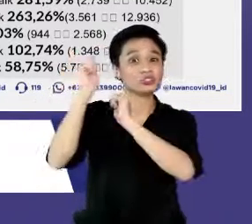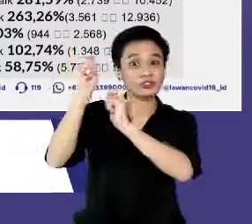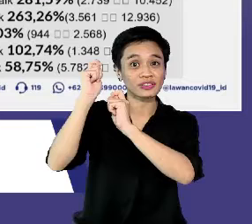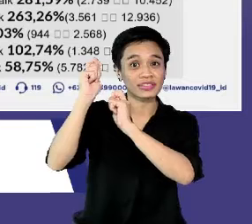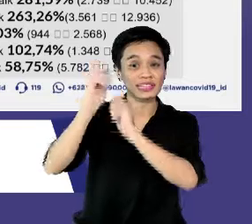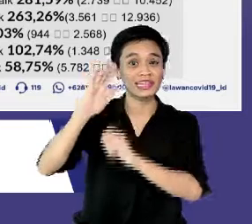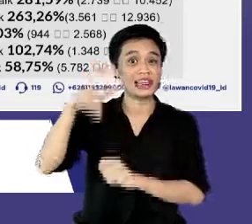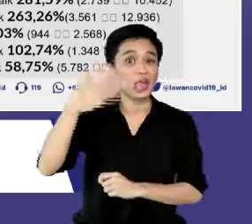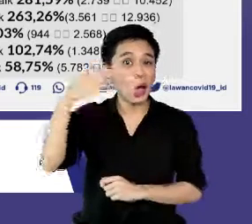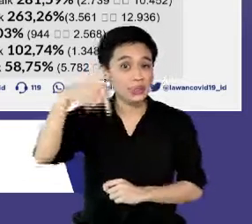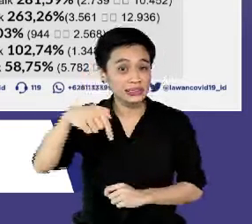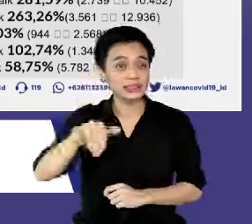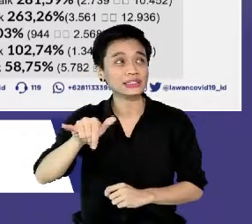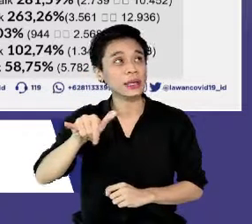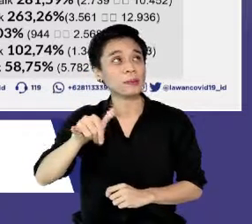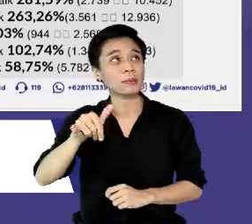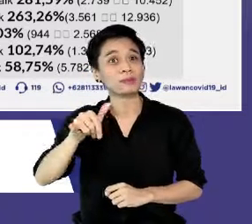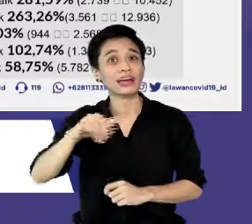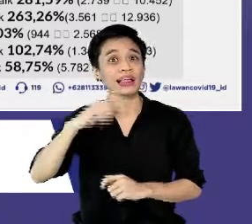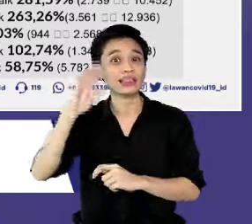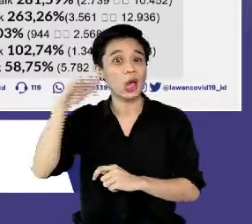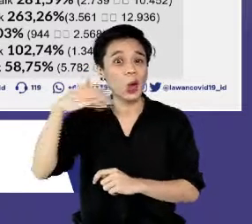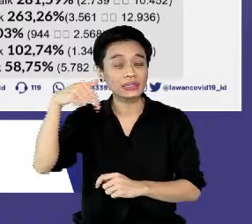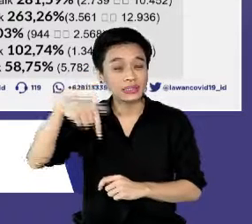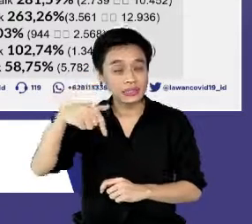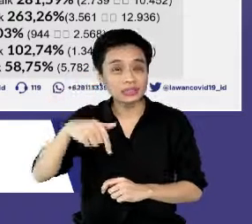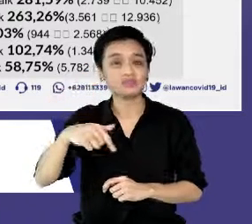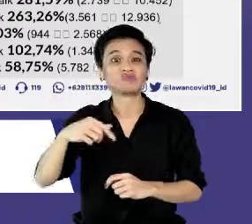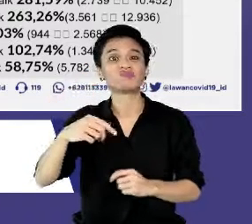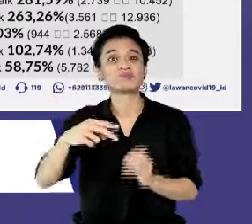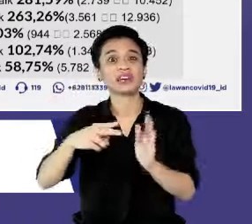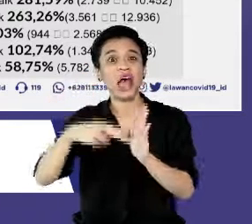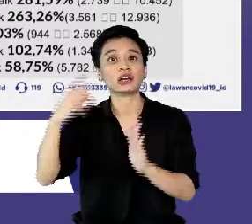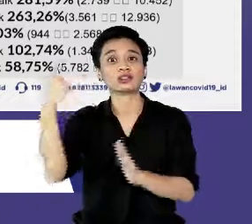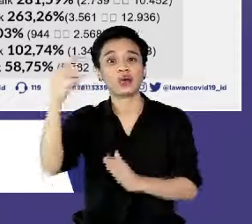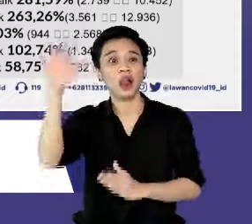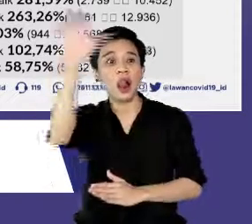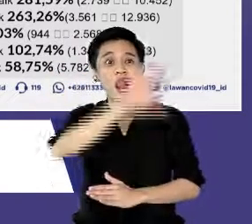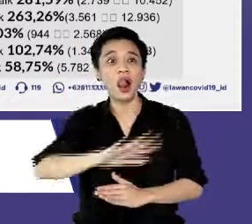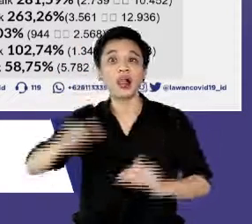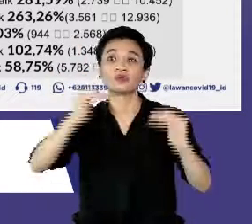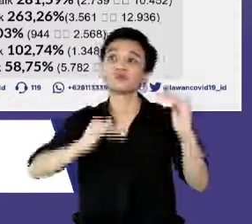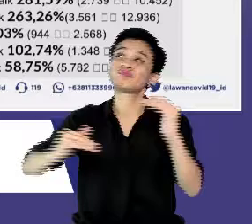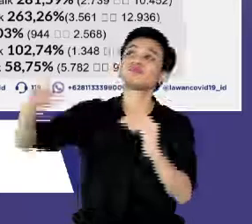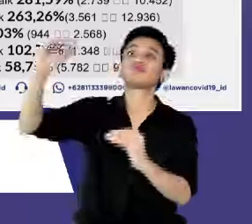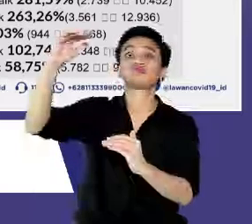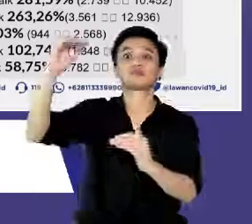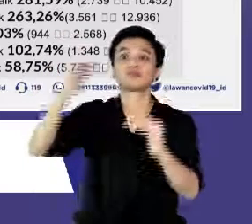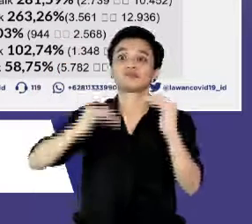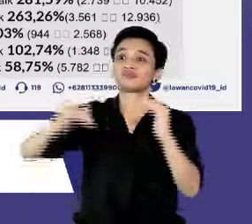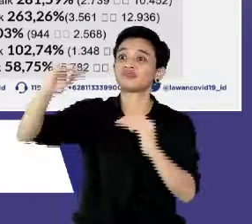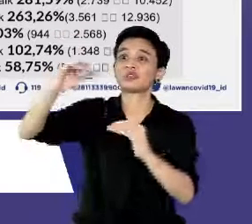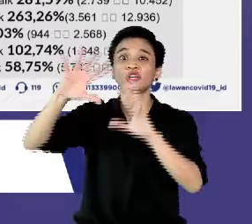Fitri di tahun ini secara nasional mengalami kenaikan yang lebih tinggi yaitu mencapai